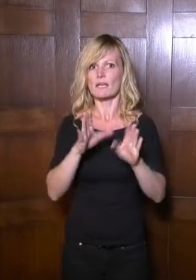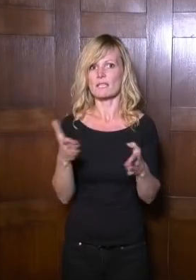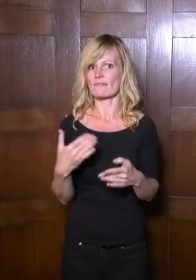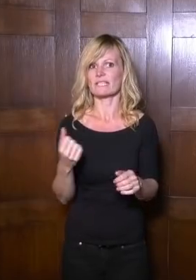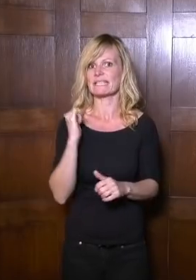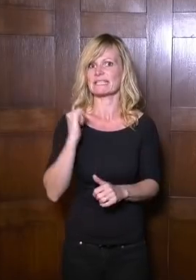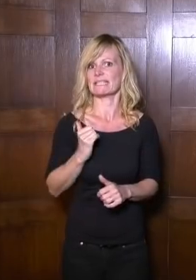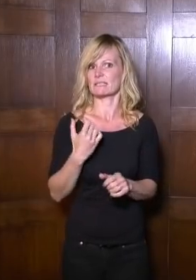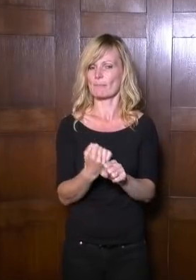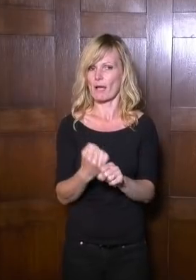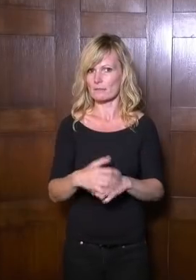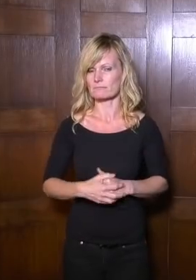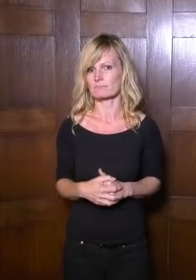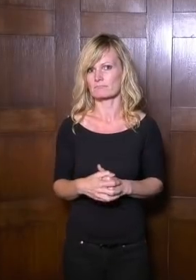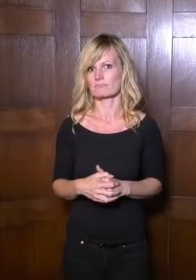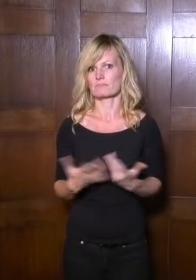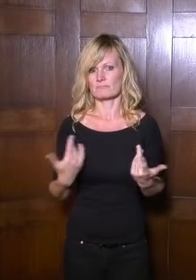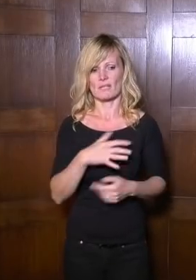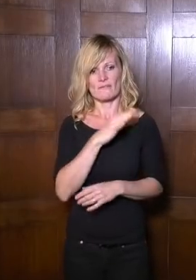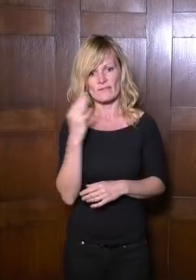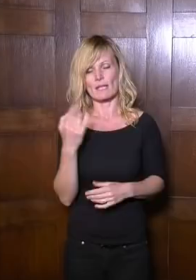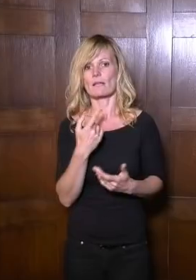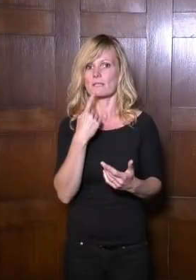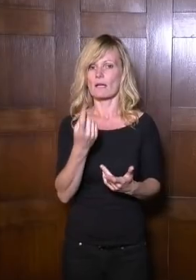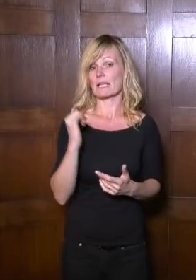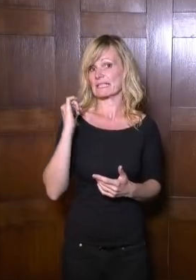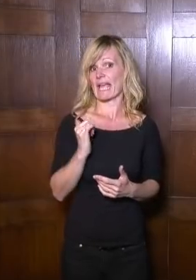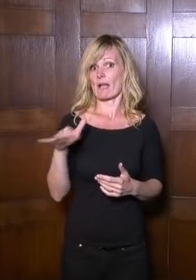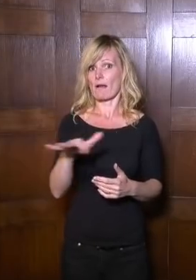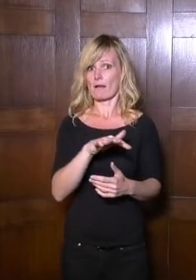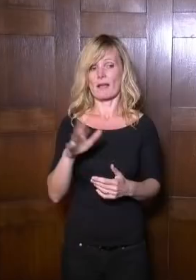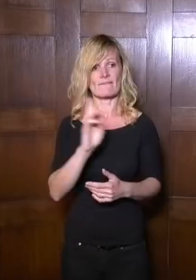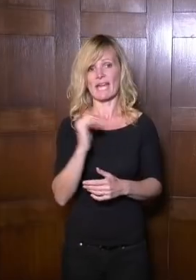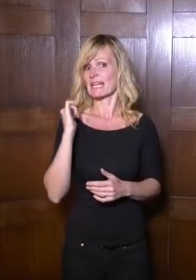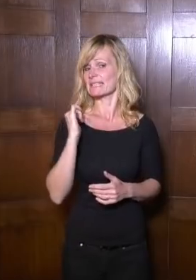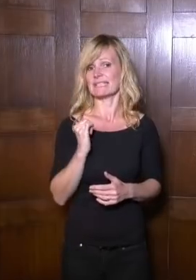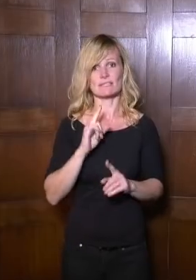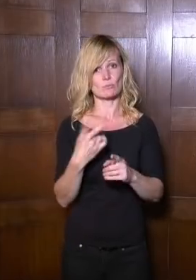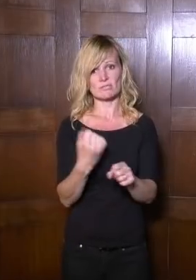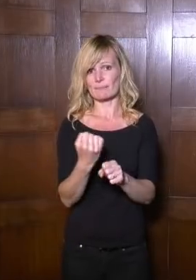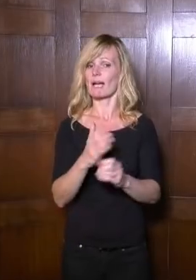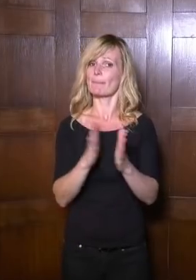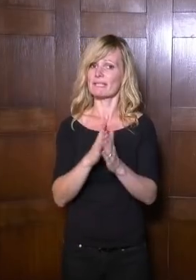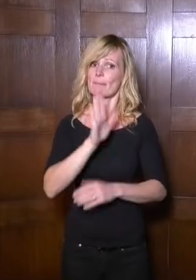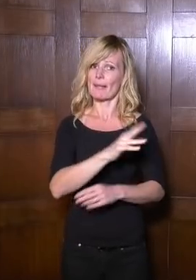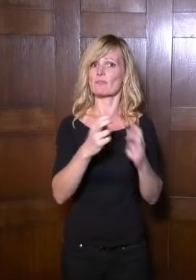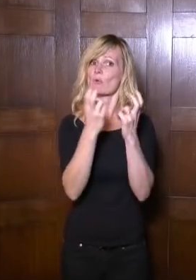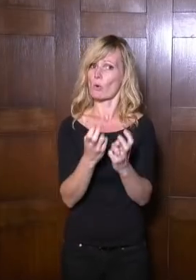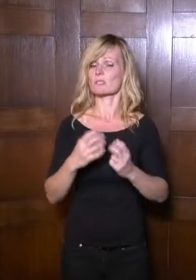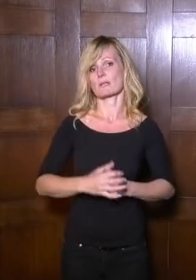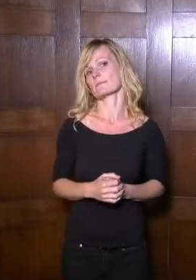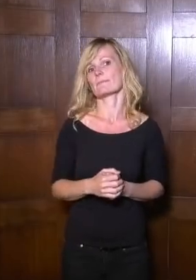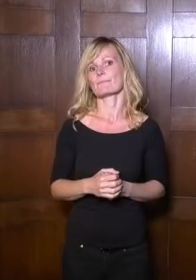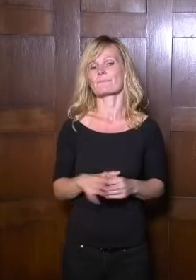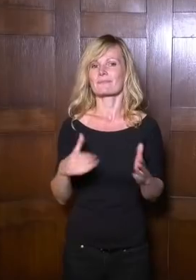konnten, weil viele ihrer Sorgfaltspflicht wirklich nachgekommen sind, von Trägerseite gesagt haben, wer nicht Dienst tun muss, bleibt bitte zu Hause. Also dieses